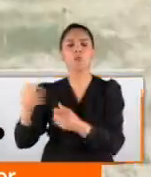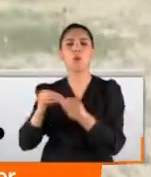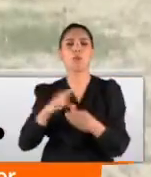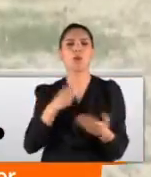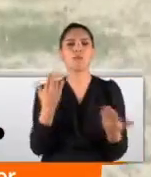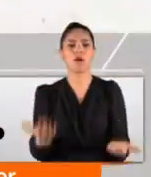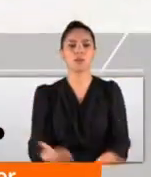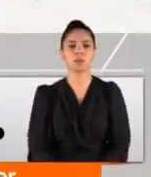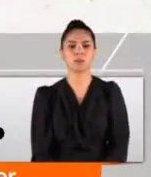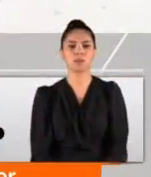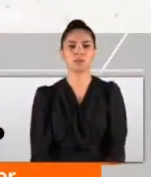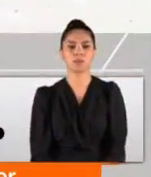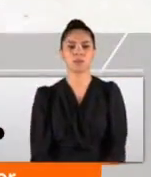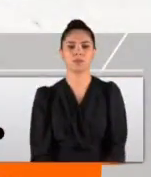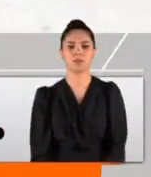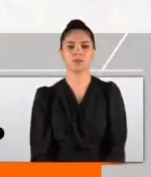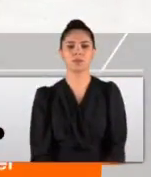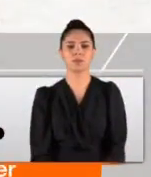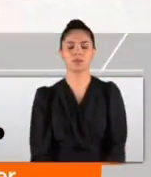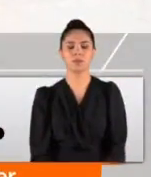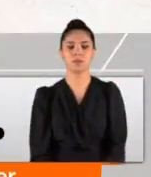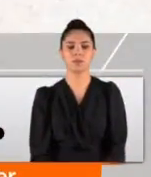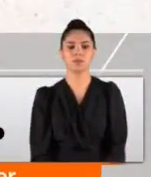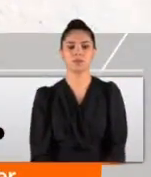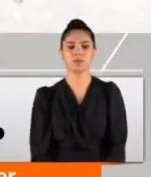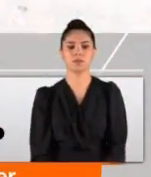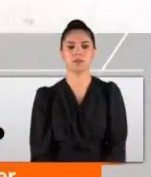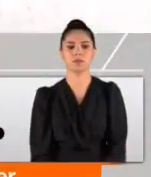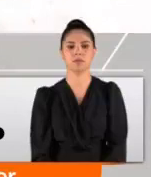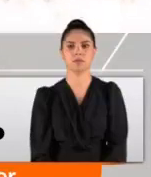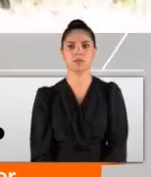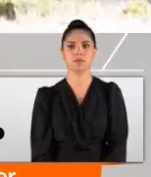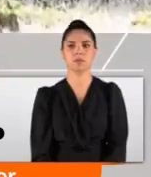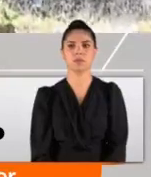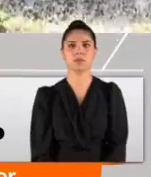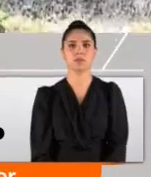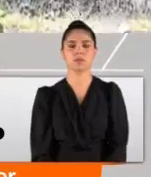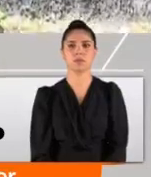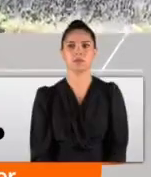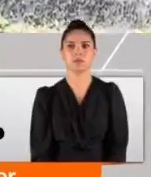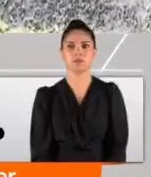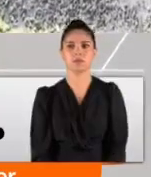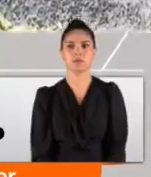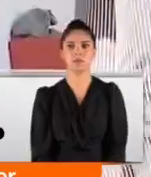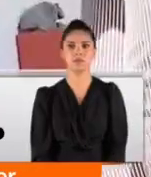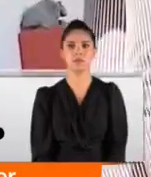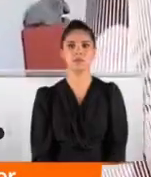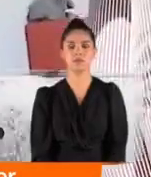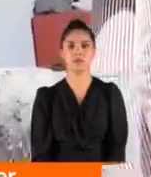Suya ulaşamıyoruz. Ankara Büyükşehir Haski'den ve Bala Haski'den köyümüze gelen hiçbir ekip sorunumuzu çözemedi.